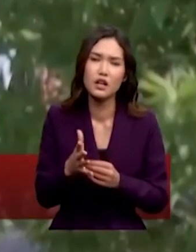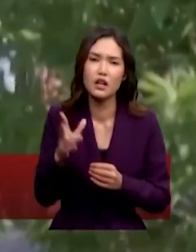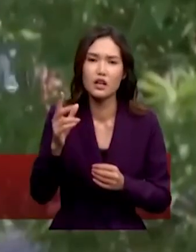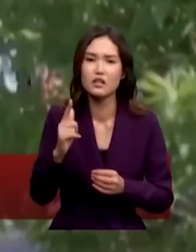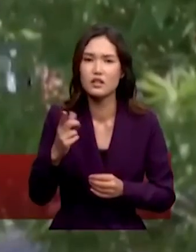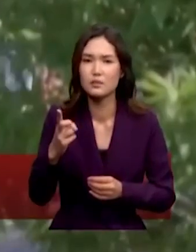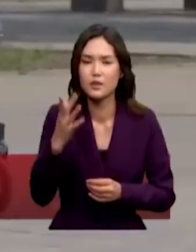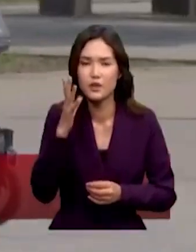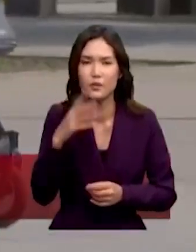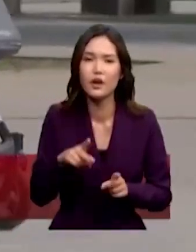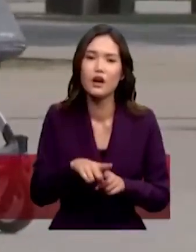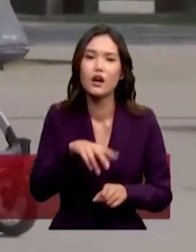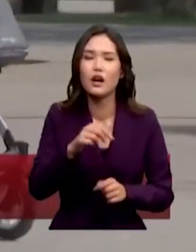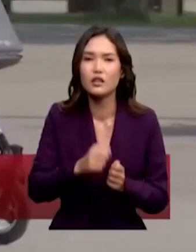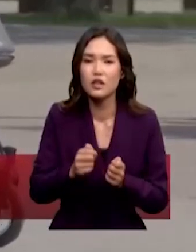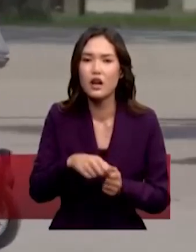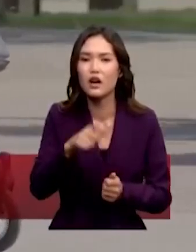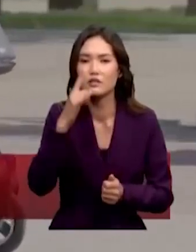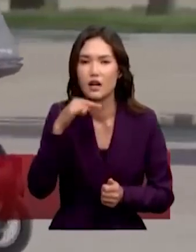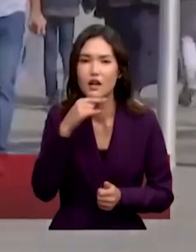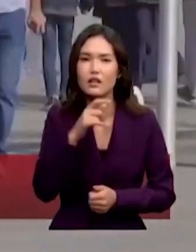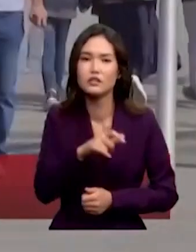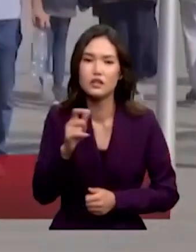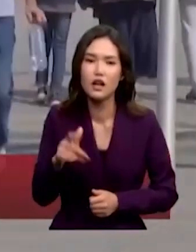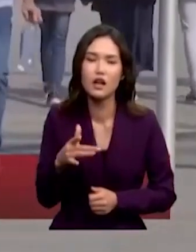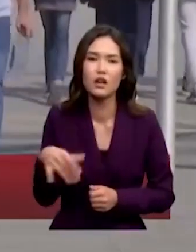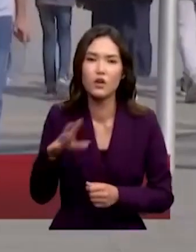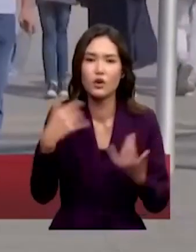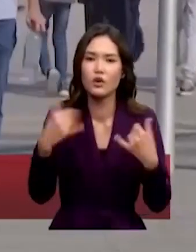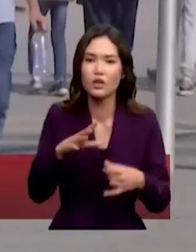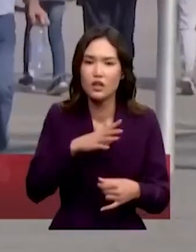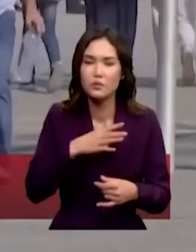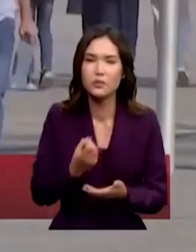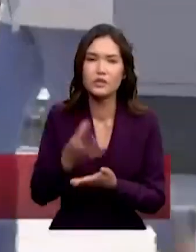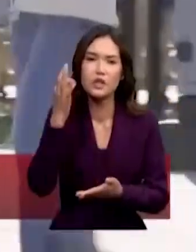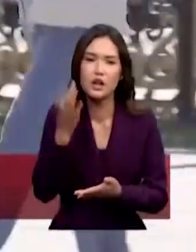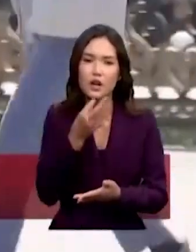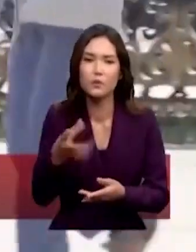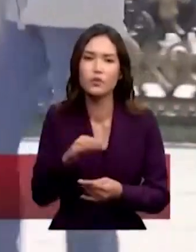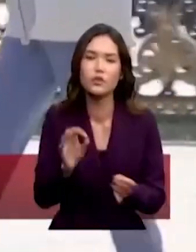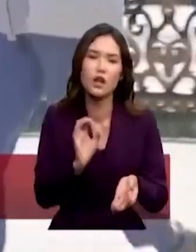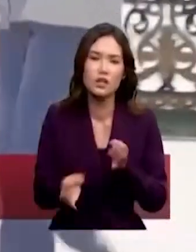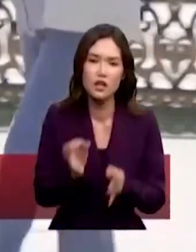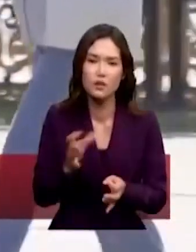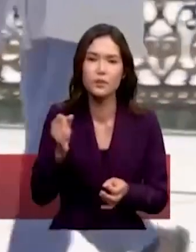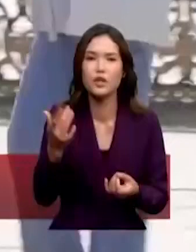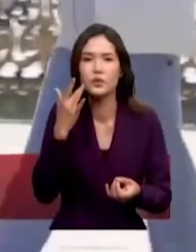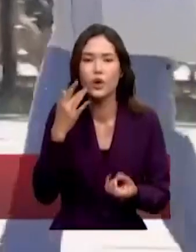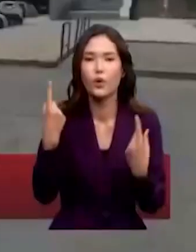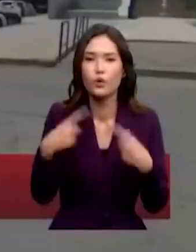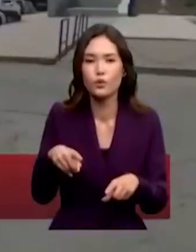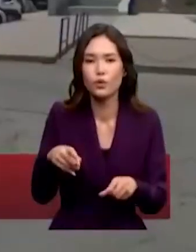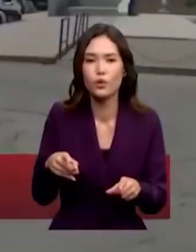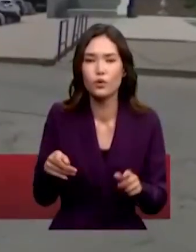Хотя некоторые казахстанцы уже настолько привыкли к необоснованному росту ценника операторов, что уже считают это нормальным и не видят другого варианта.